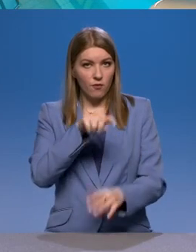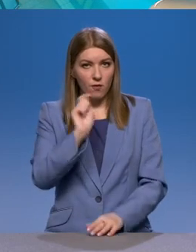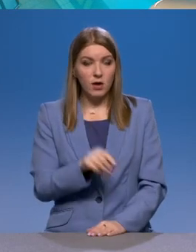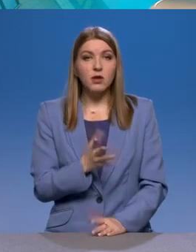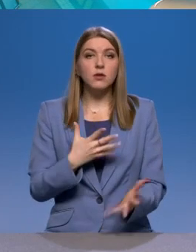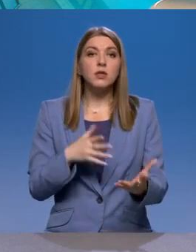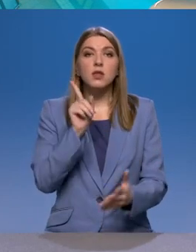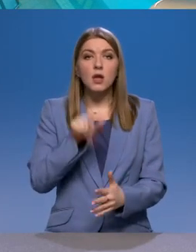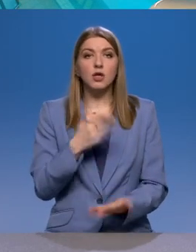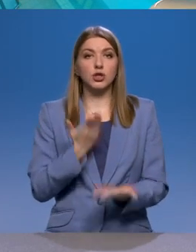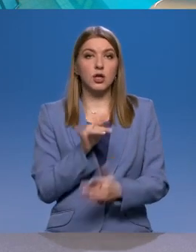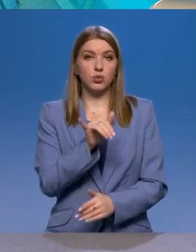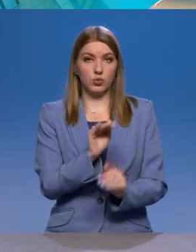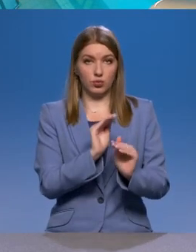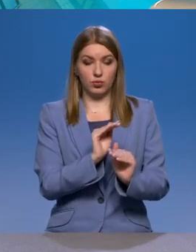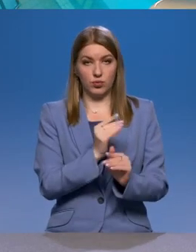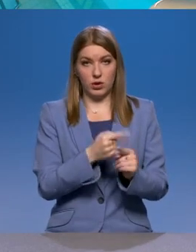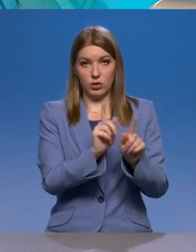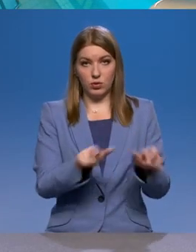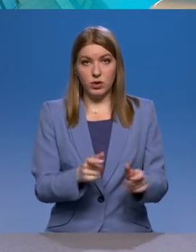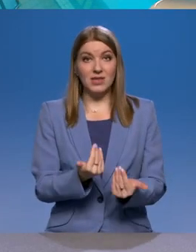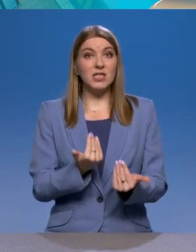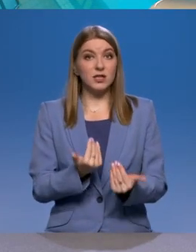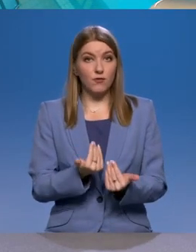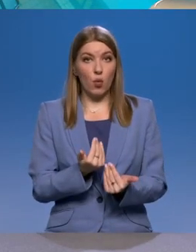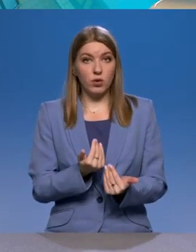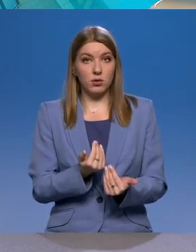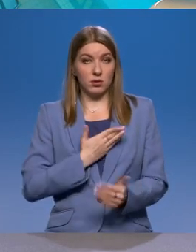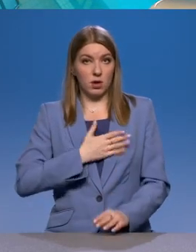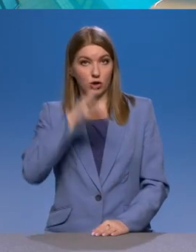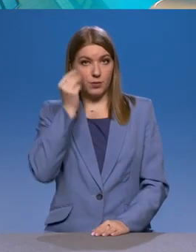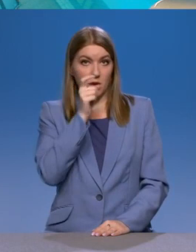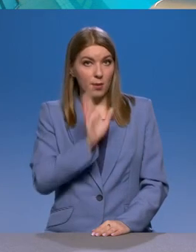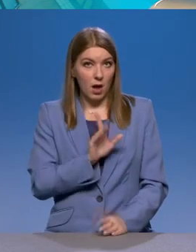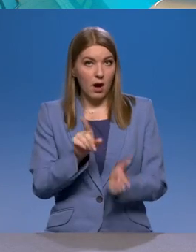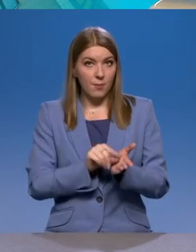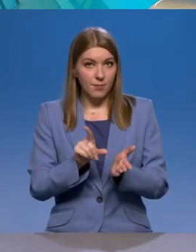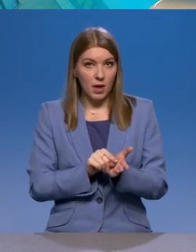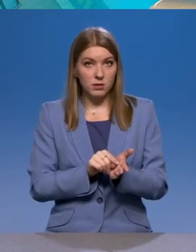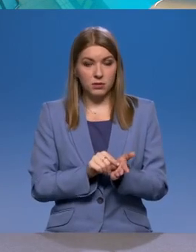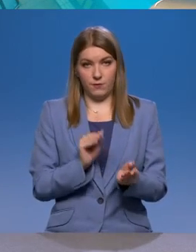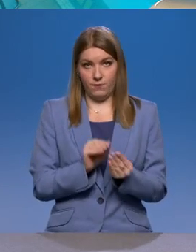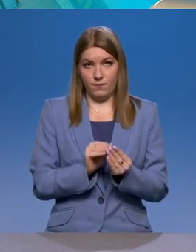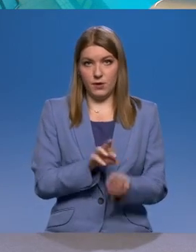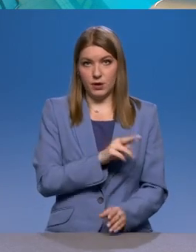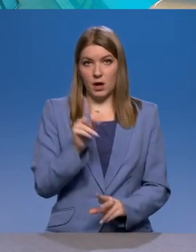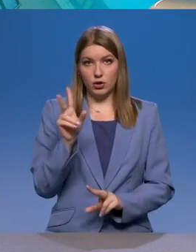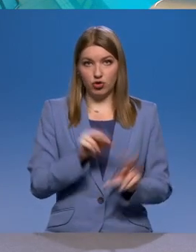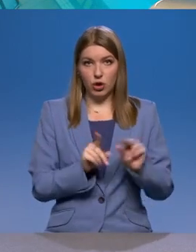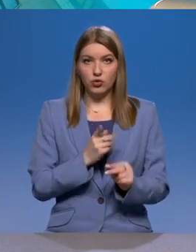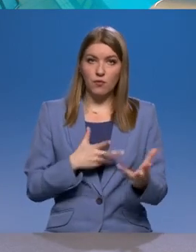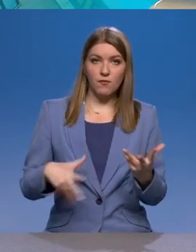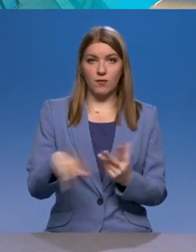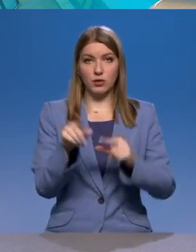них сегодня неплохие, на наш взгляд, пенсии. Угу. Все равно я считаю, что все субсидии